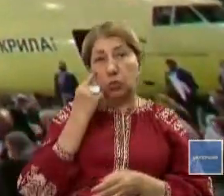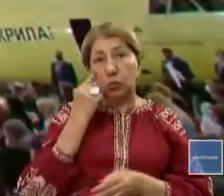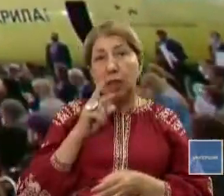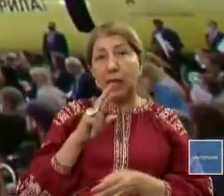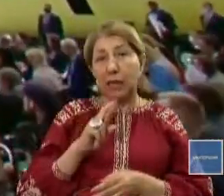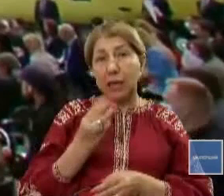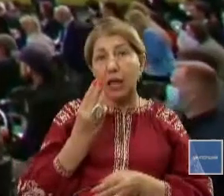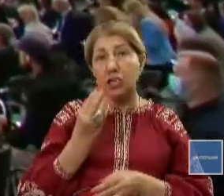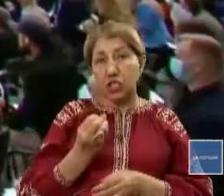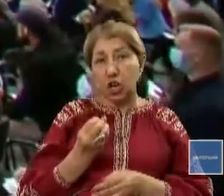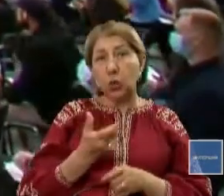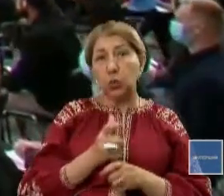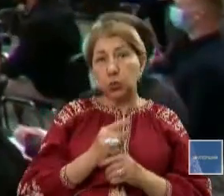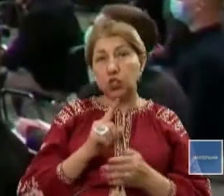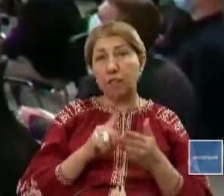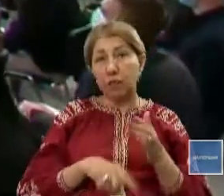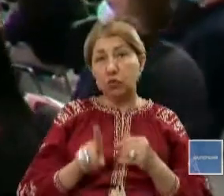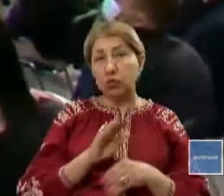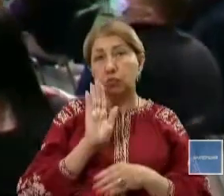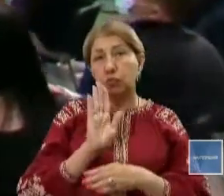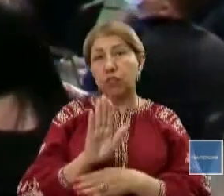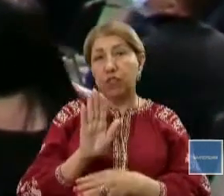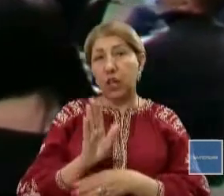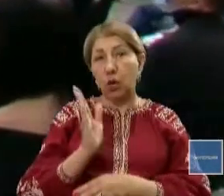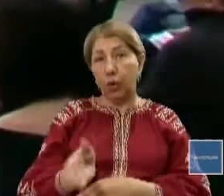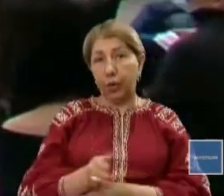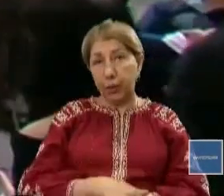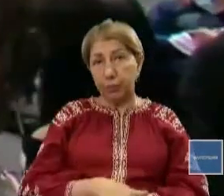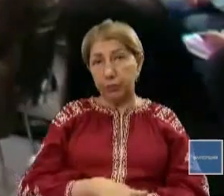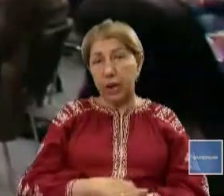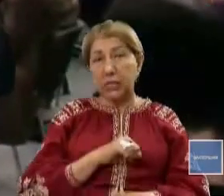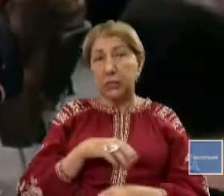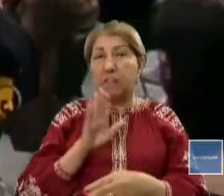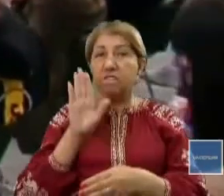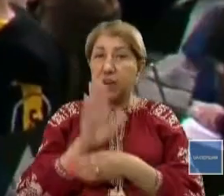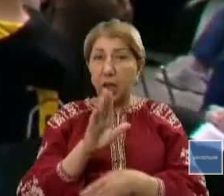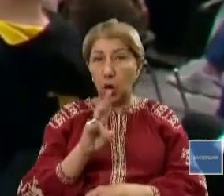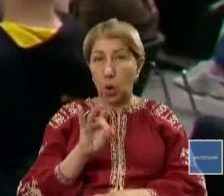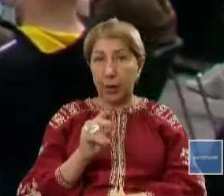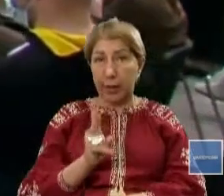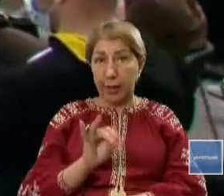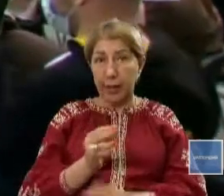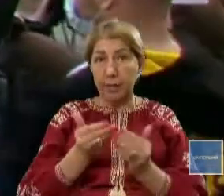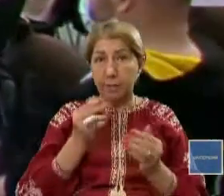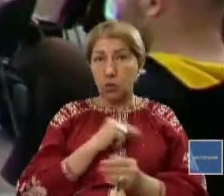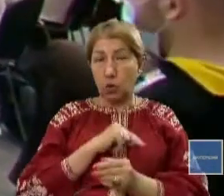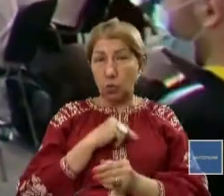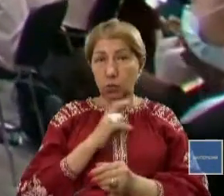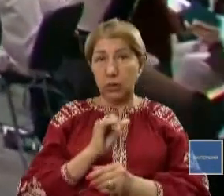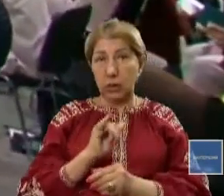це дуже вірю, що будуть вироки. Саме вироки від роботи